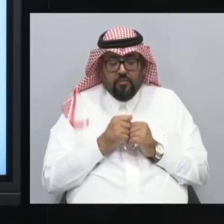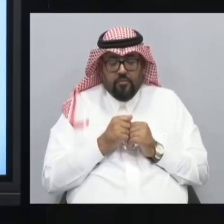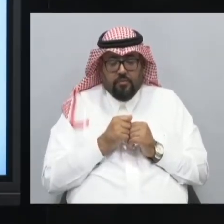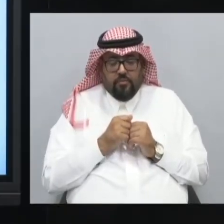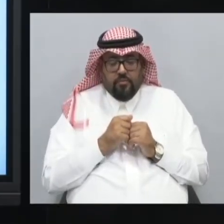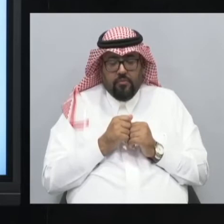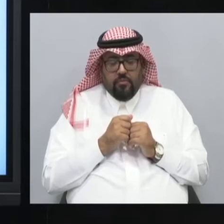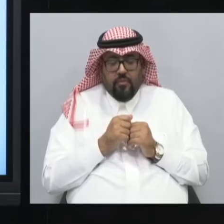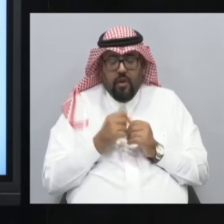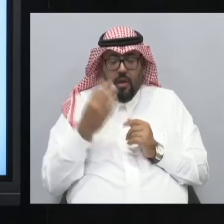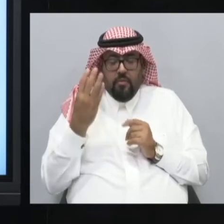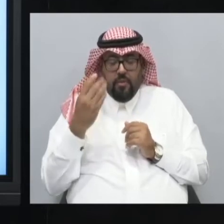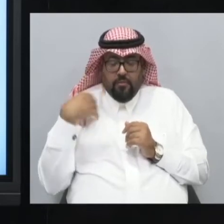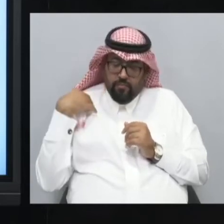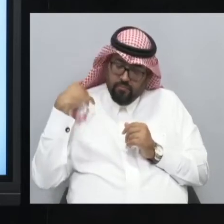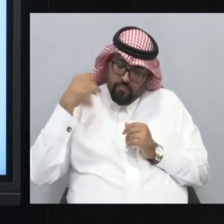جميل. أربعة،